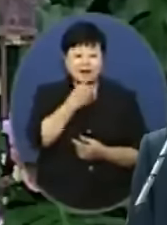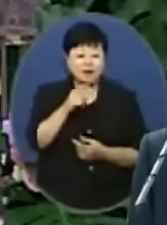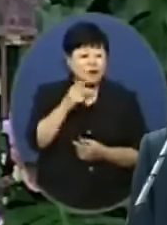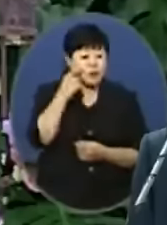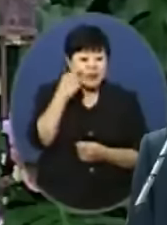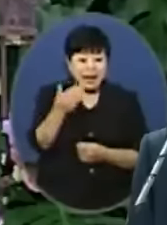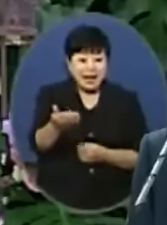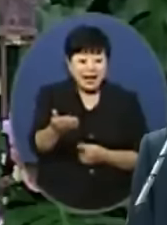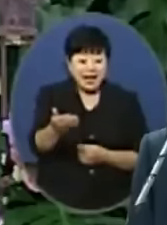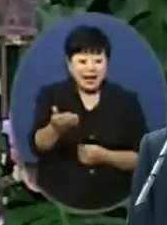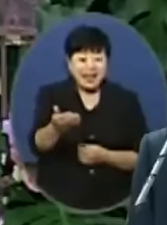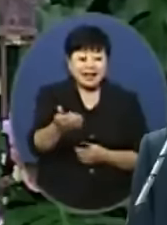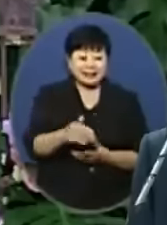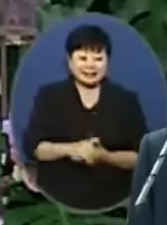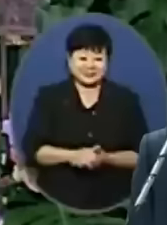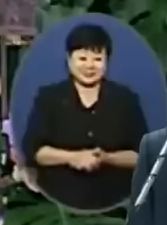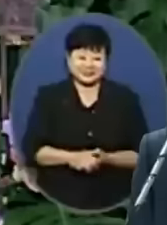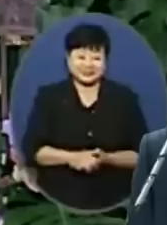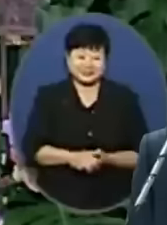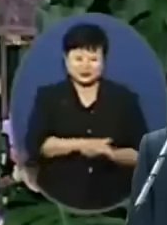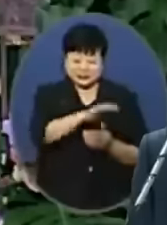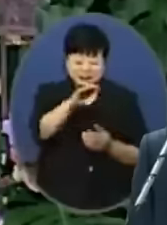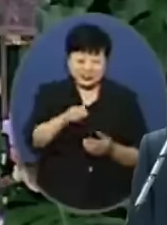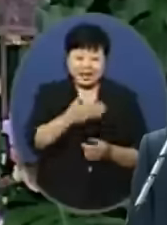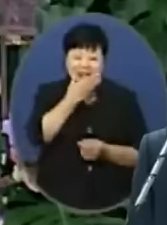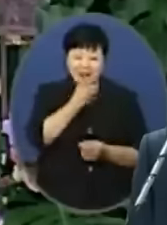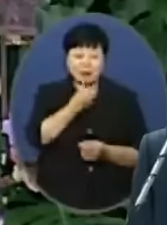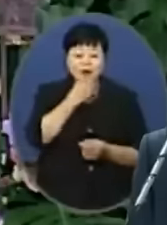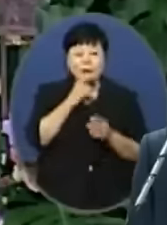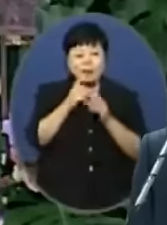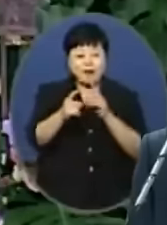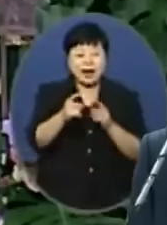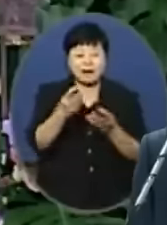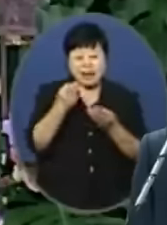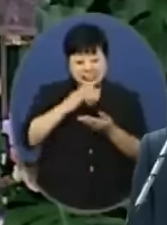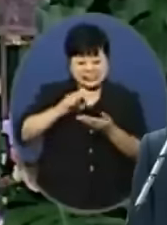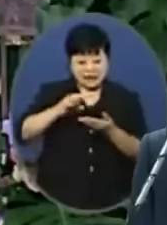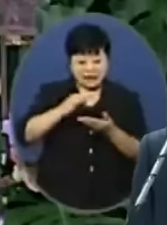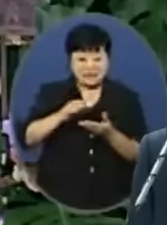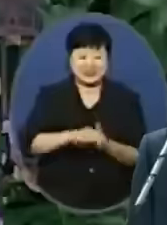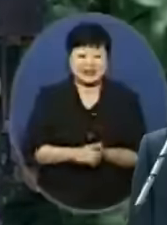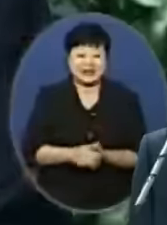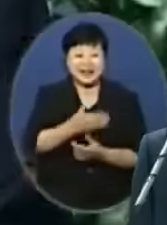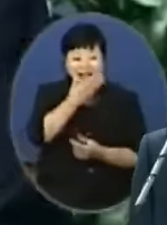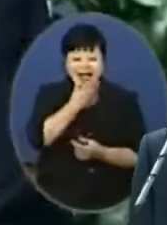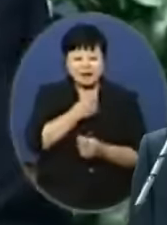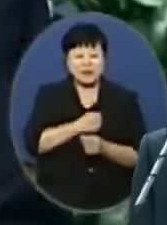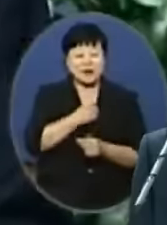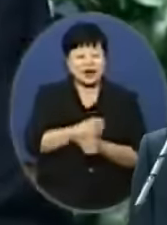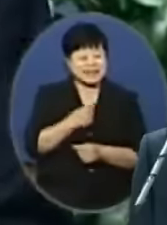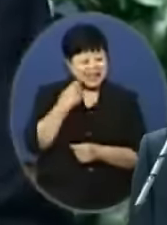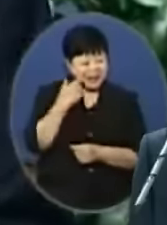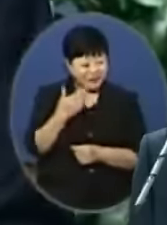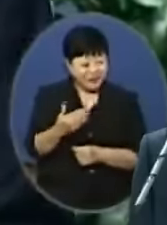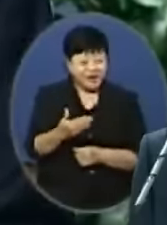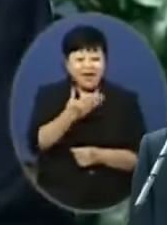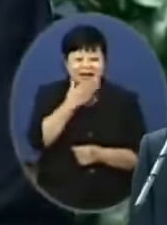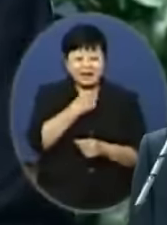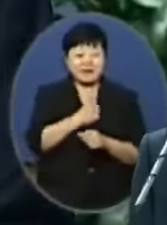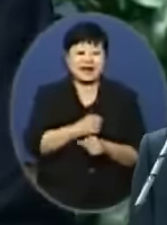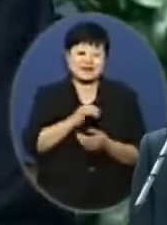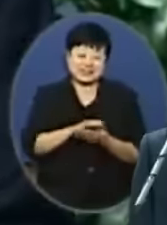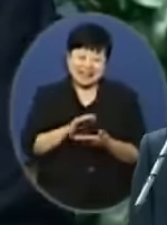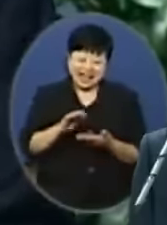행복이란 무엇입니까? 우리가 행복이란 말을 많이 사용합니다. 행복하십시오,